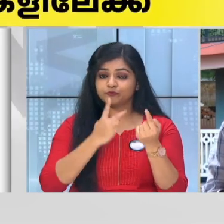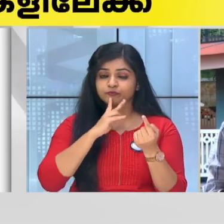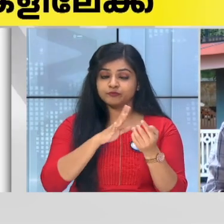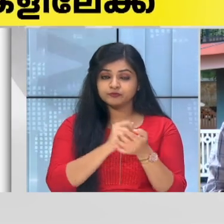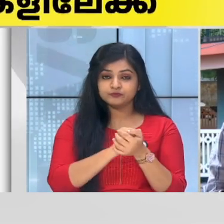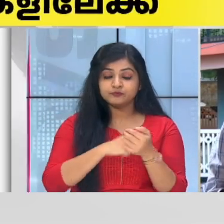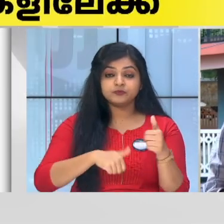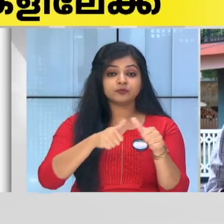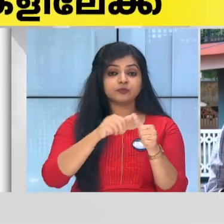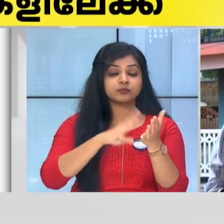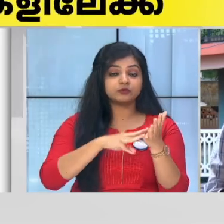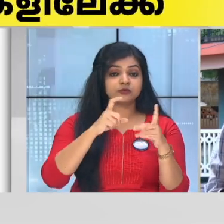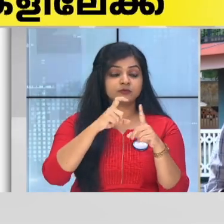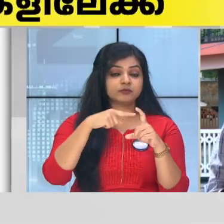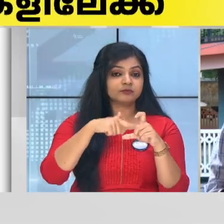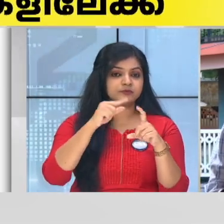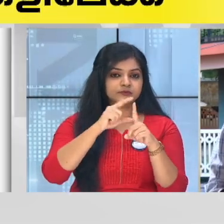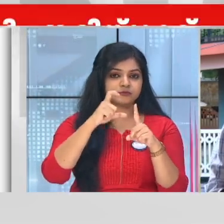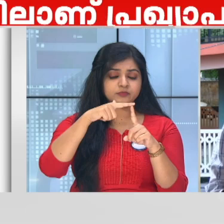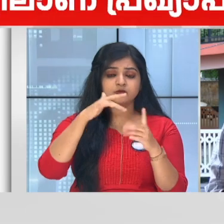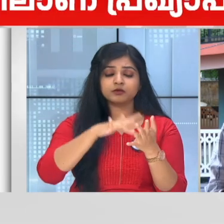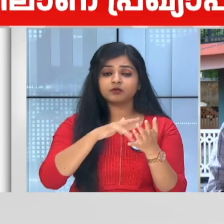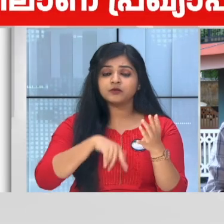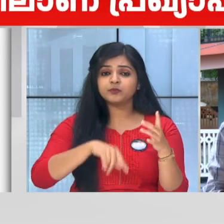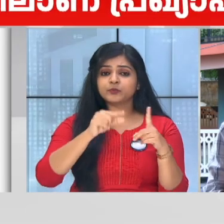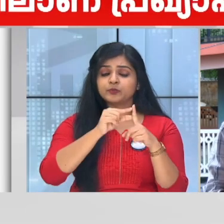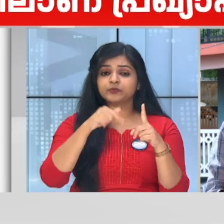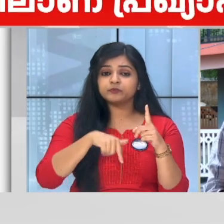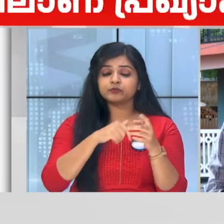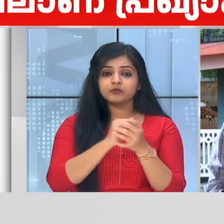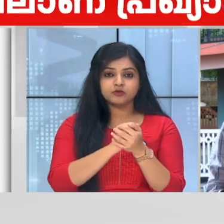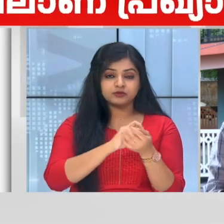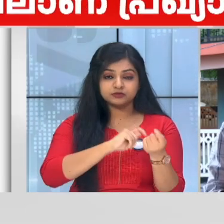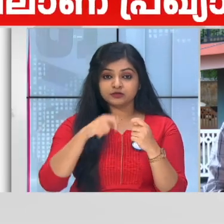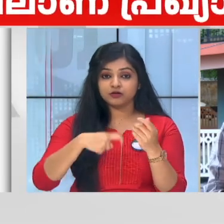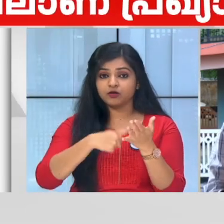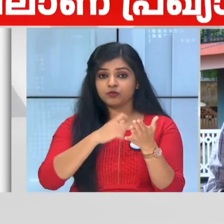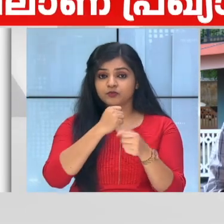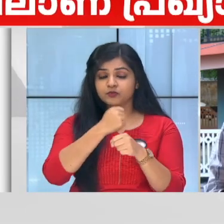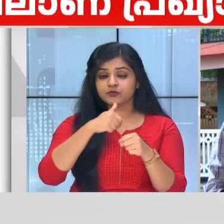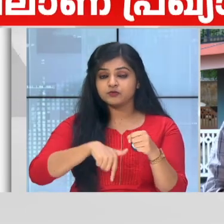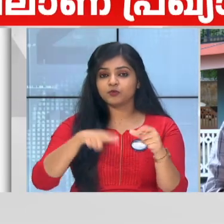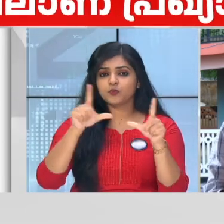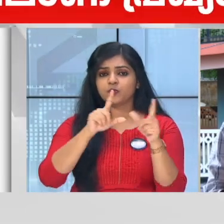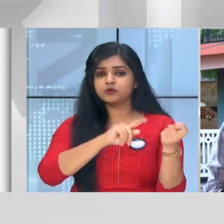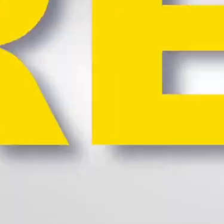മുന്നോട്ട് വെച്ചത്. എന്നാൽ അമേഠി ഒഴിവാക്കി രാഹുൽ ഗാന്ധി വയനാട്ടിൽ മാത്രം മത്സരിക്കുമെന്ന ചില ചർച്ചകൾ അവിടെ നടന്ന ഒരു പശ്ചാത്തലത്തിൽ വലിയ